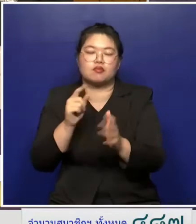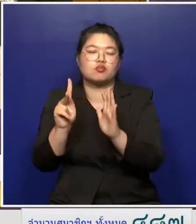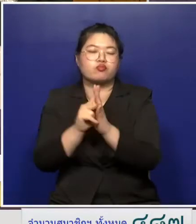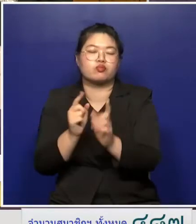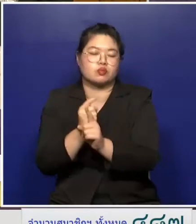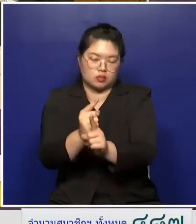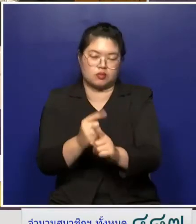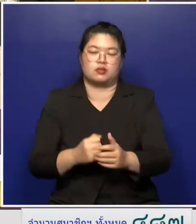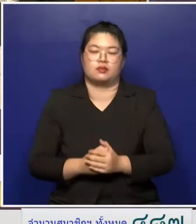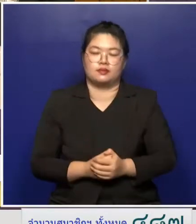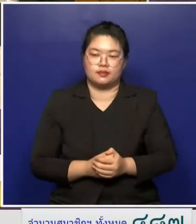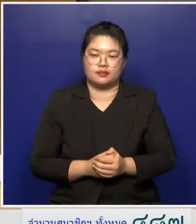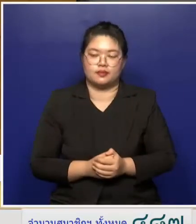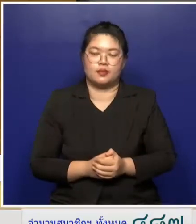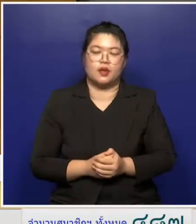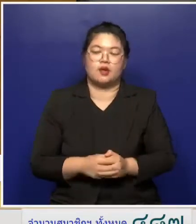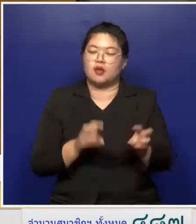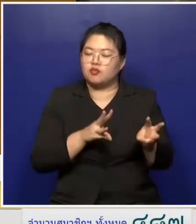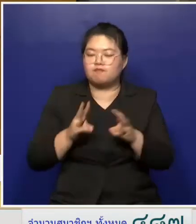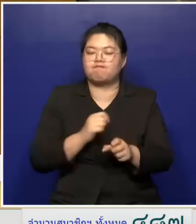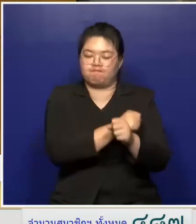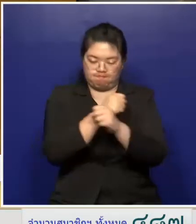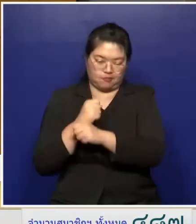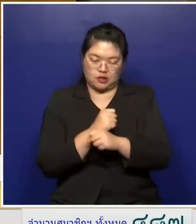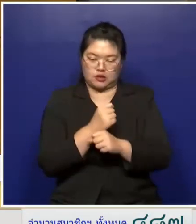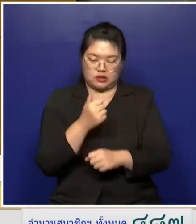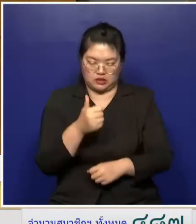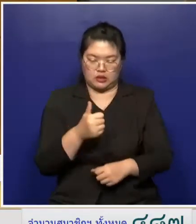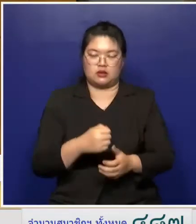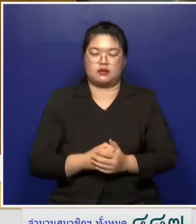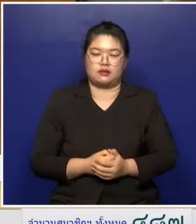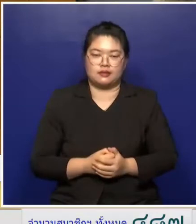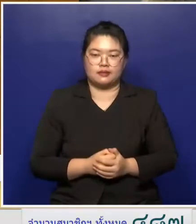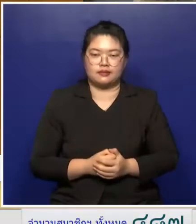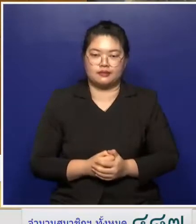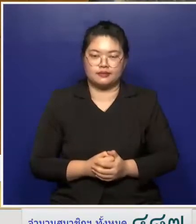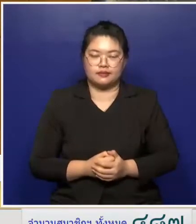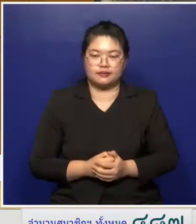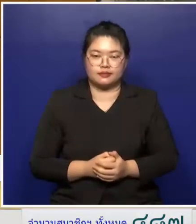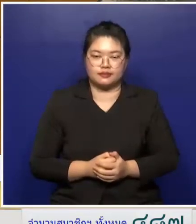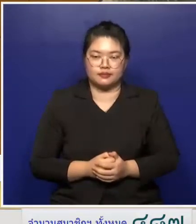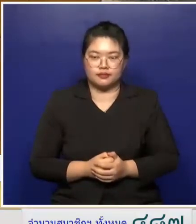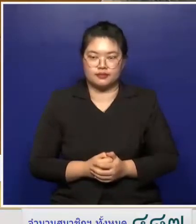สิ่งที่เราจะเป็เชิงป้กันได้อย่างดีนะครับในส่นอนๆ ผมขออิยาต